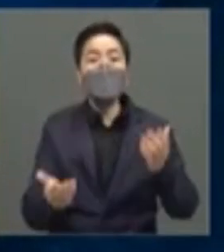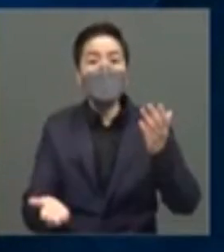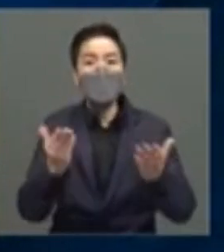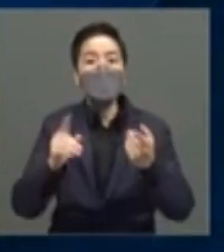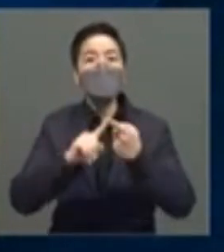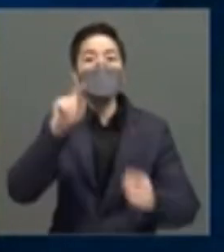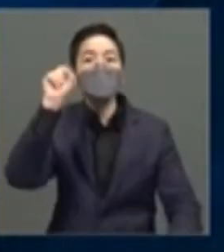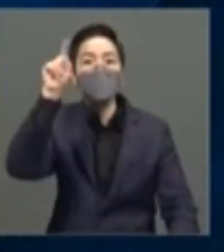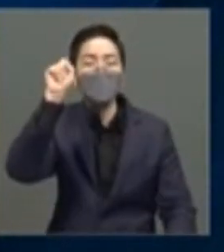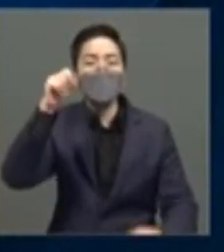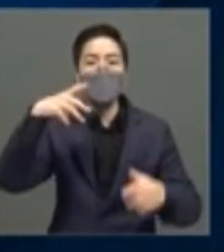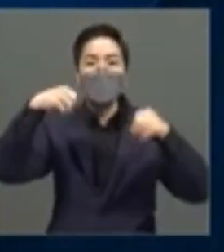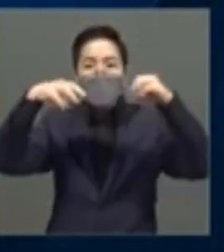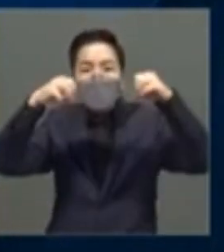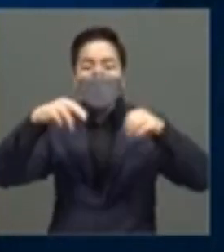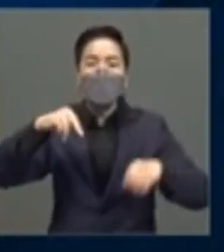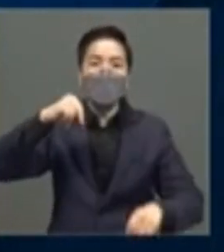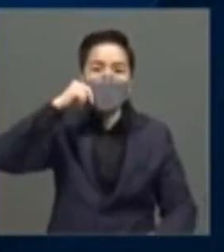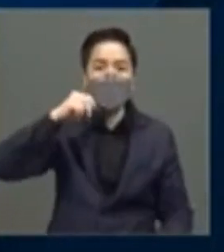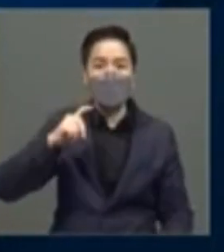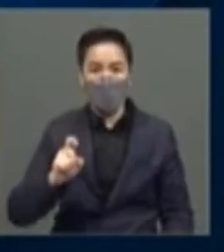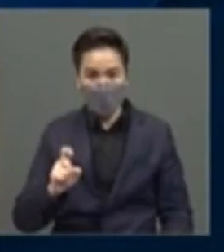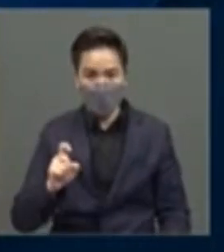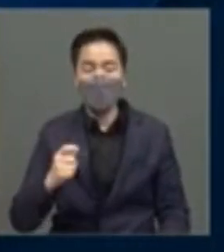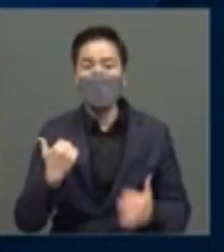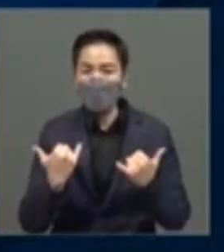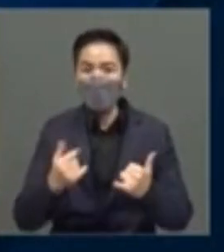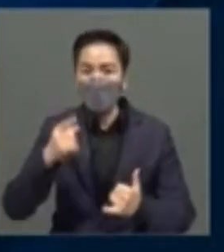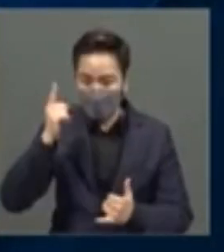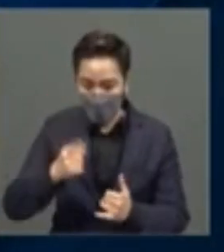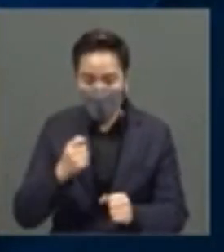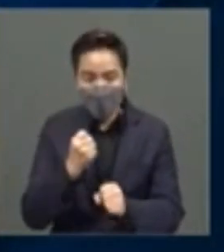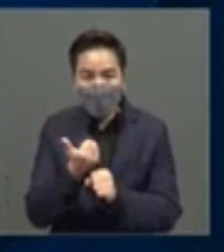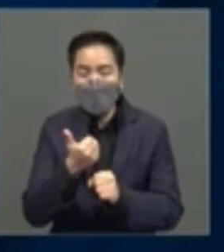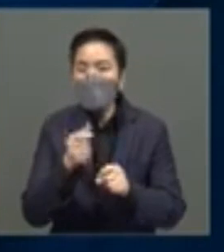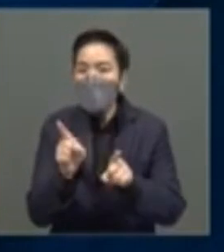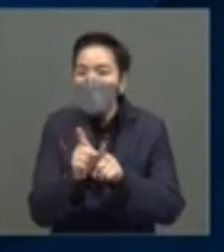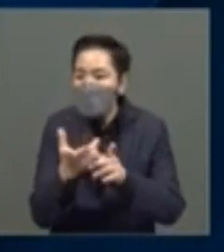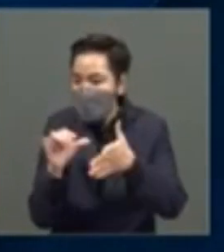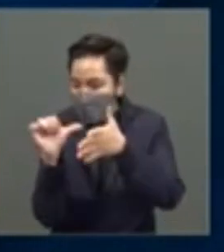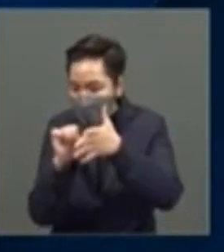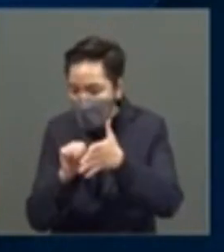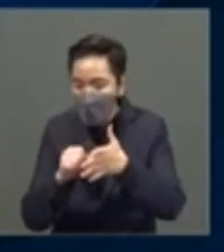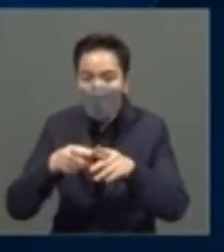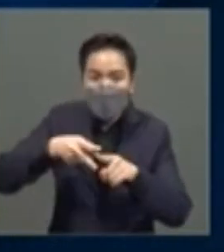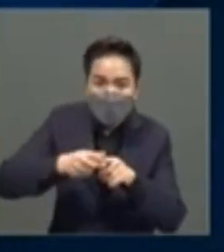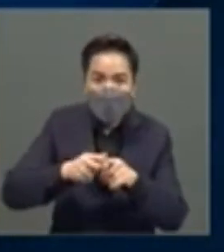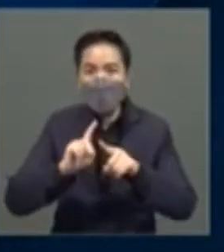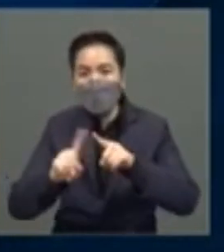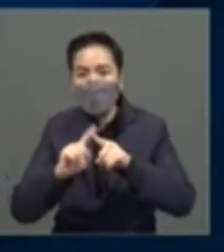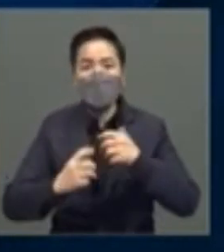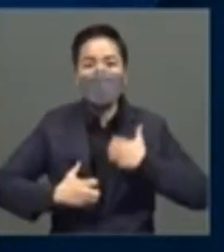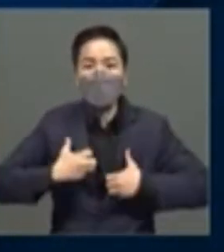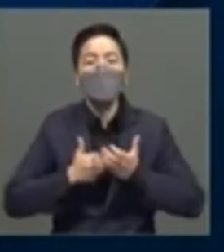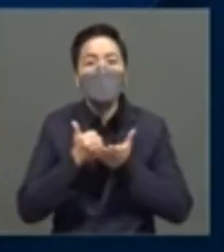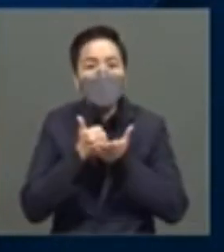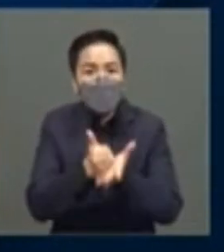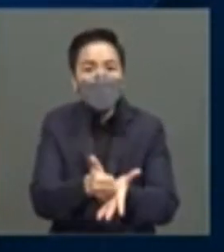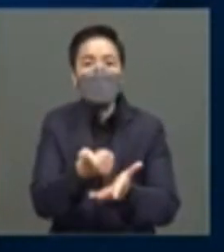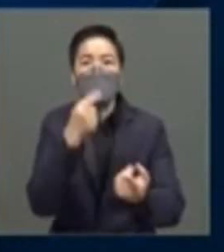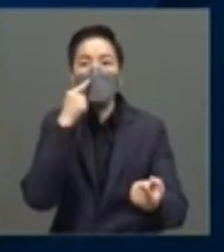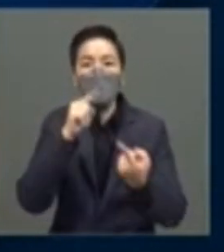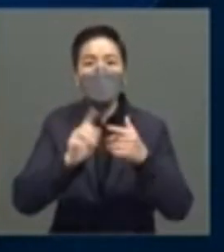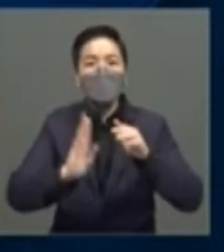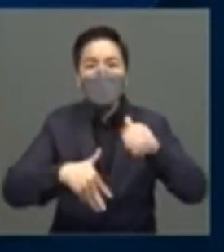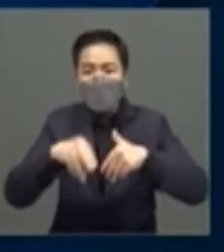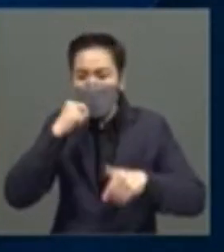ณีฉุกเฉินไฟฟ้าประปาขัดข้องอันนี้ต้องสามารถที่จะไปแก้ไขได้บรรเทาความเดือดร้อนให้กับ